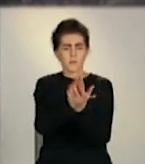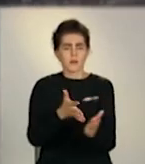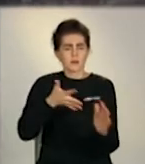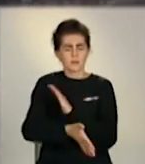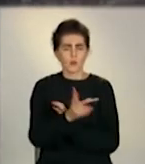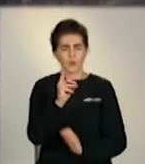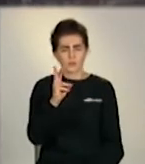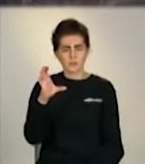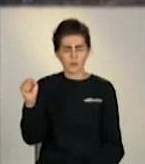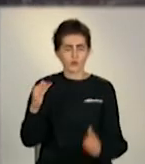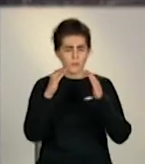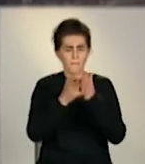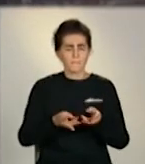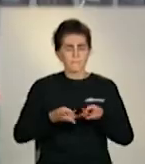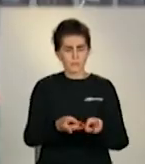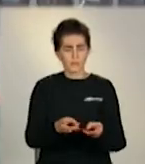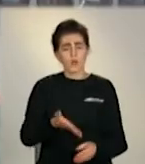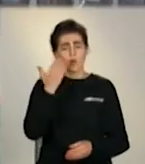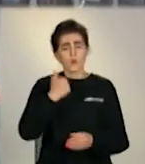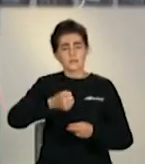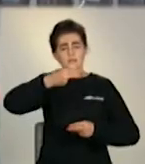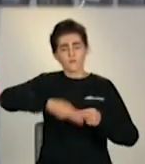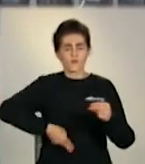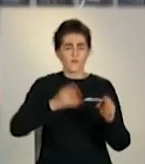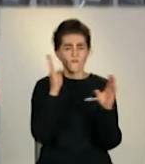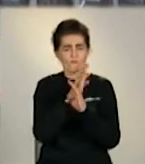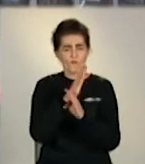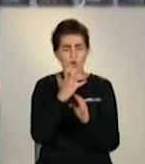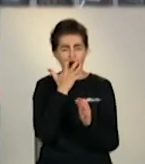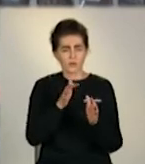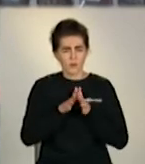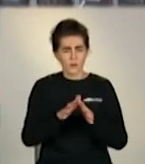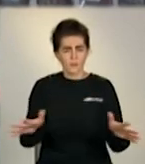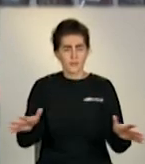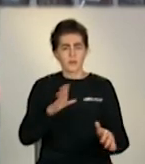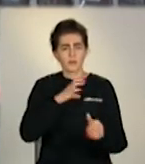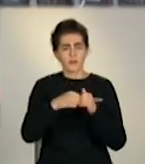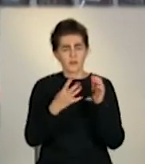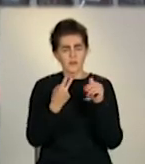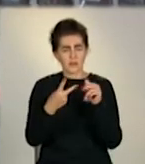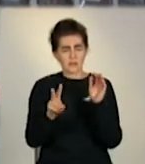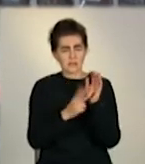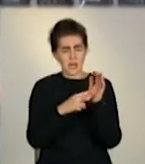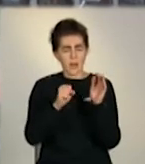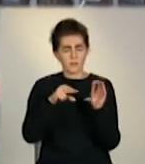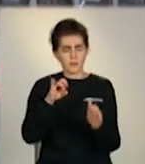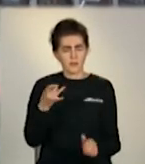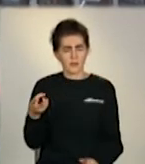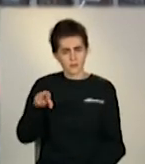кокса доменной печи. Завершение воздухонагревателя номер 19 было 27 апреля.